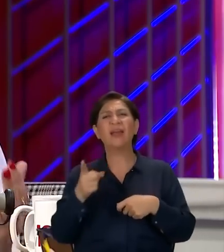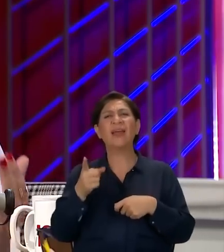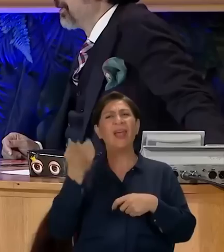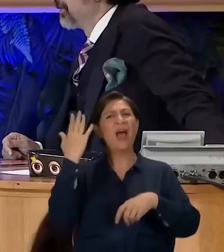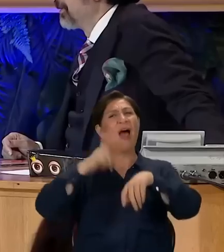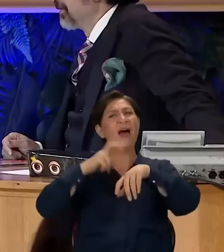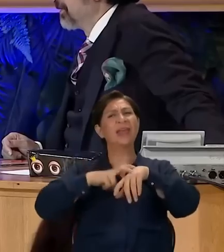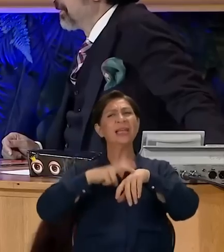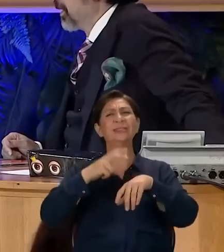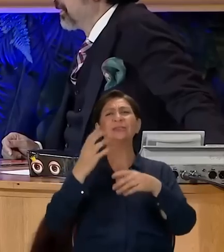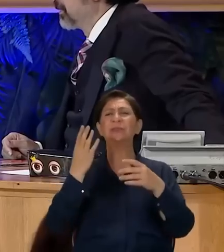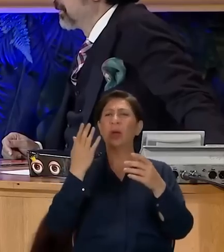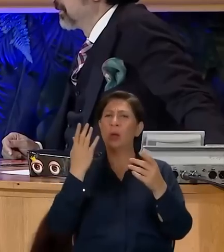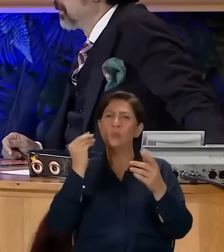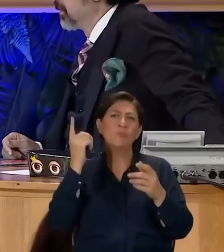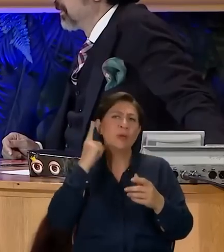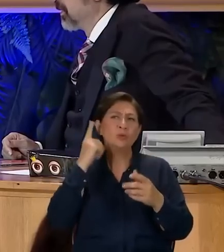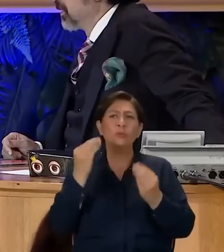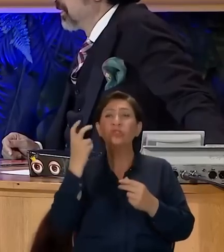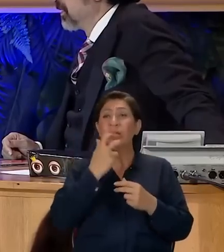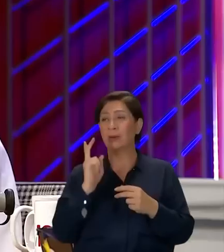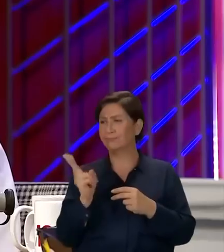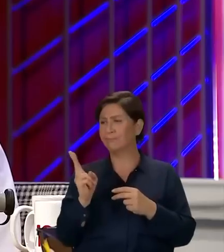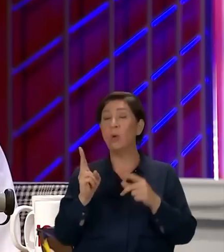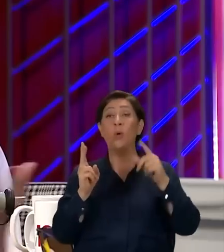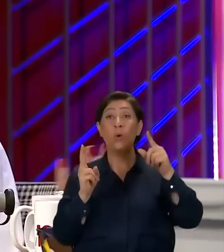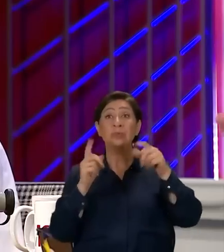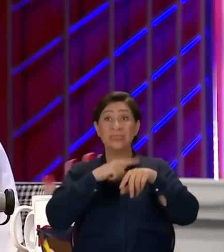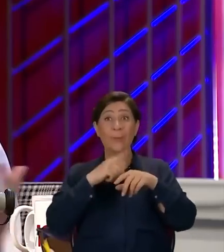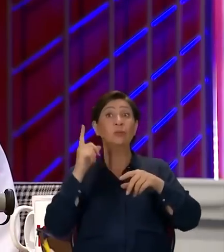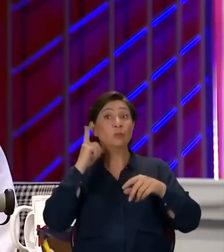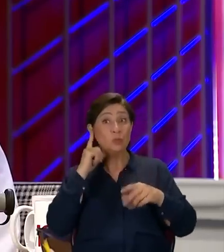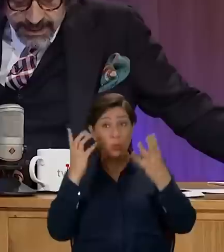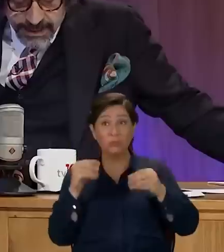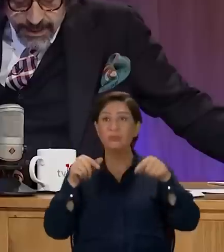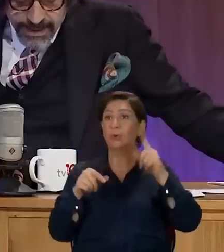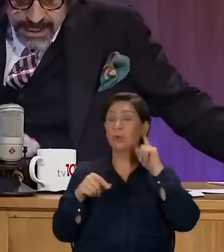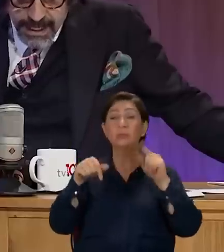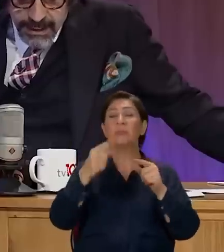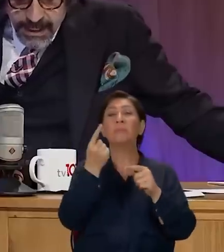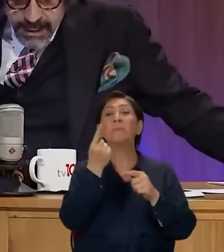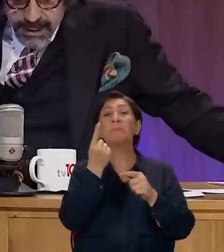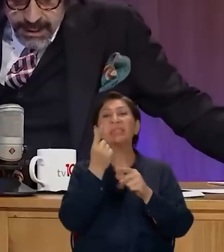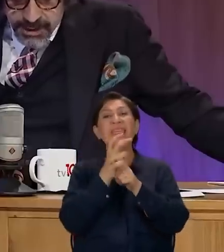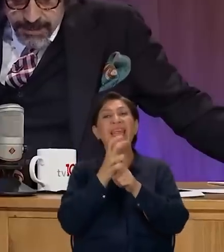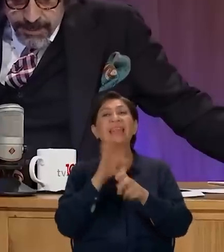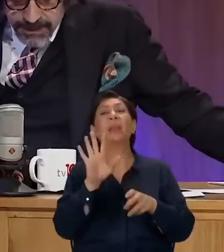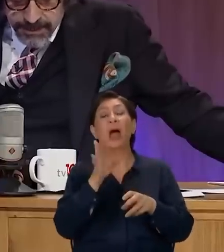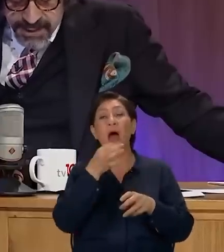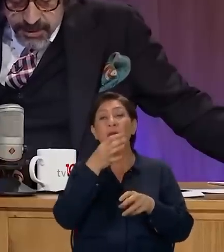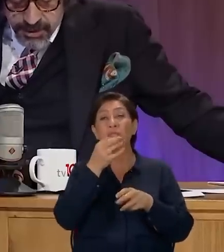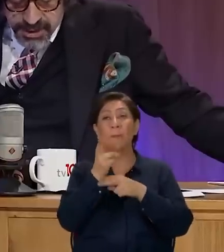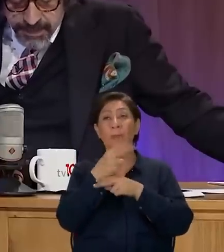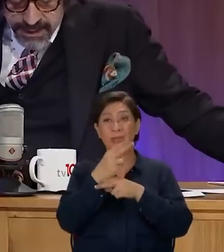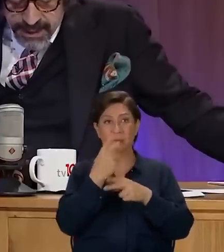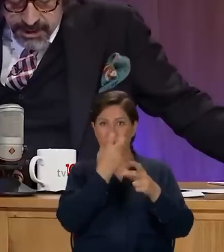Evet, zamanında evet. Tutmuş ve o dönem tuttuysa bu dönem zaten... Ama bir o kadar da getirir. Tehlikeli değil mi? Çok. Mesela Acemi Balığı